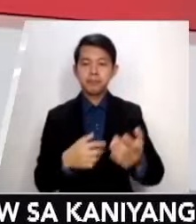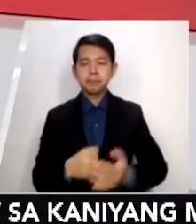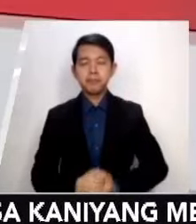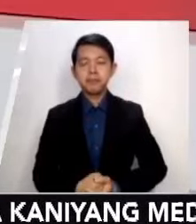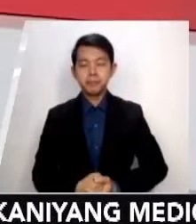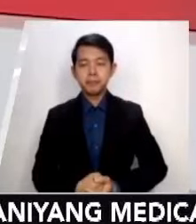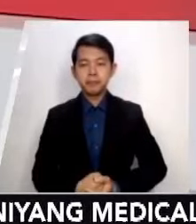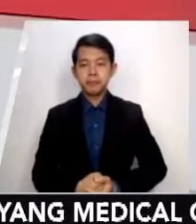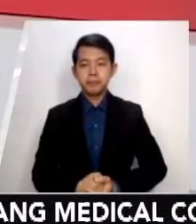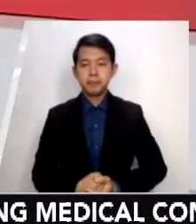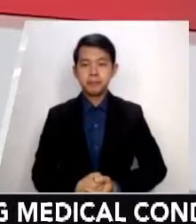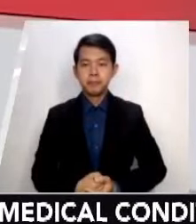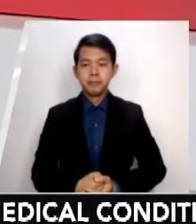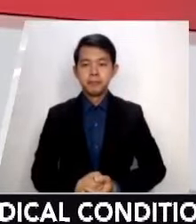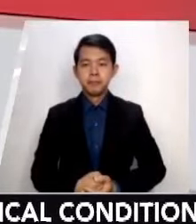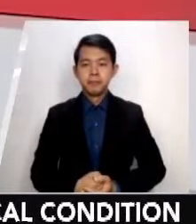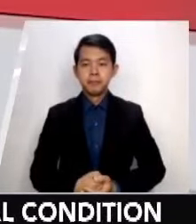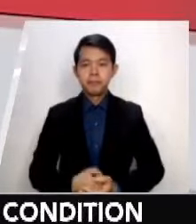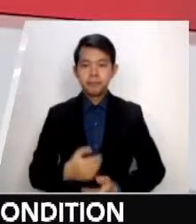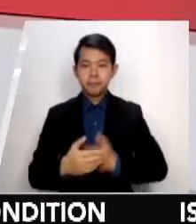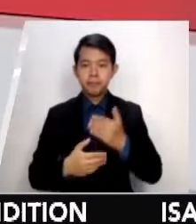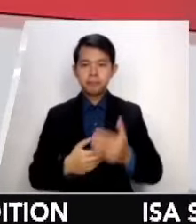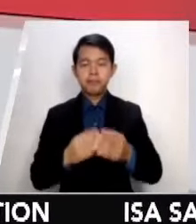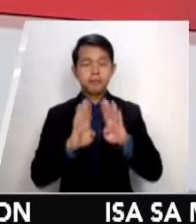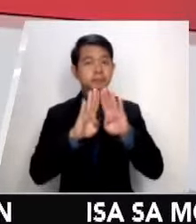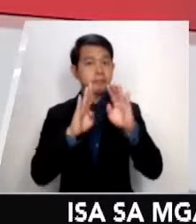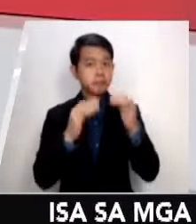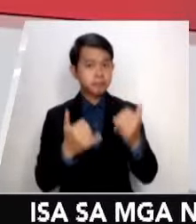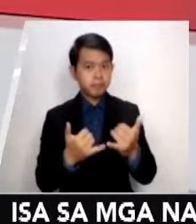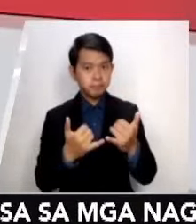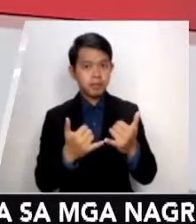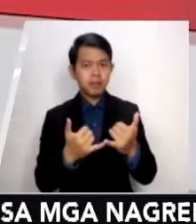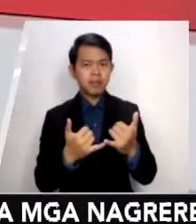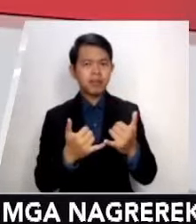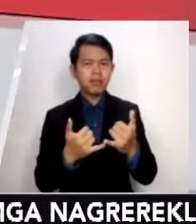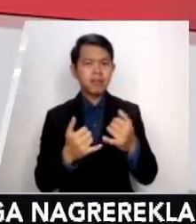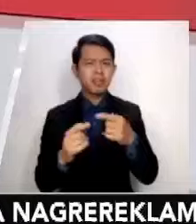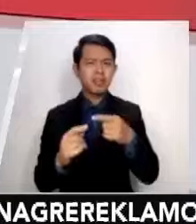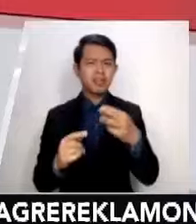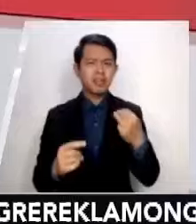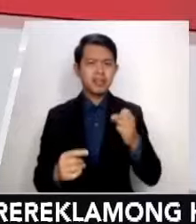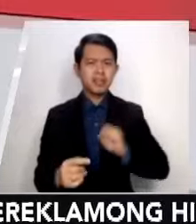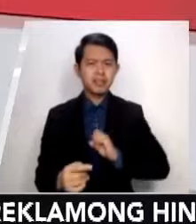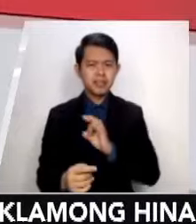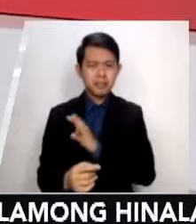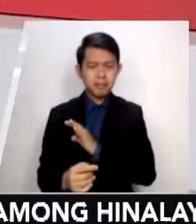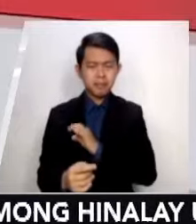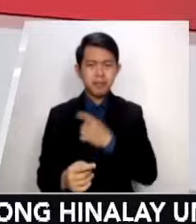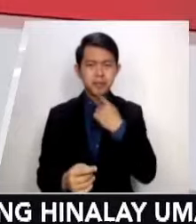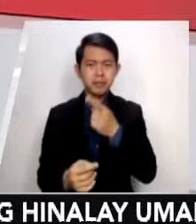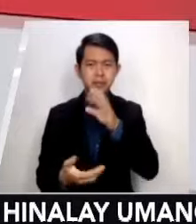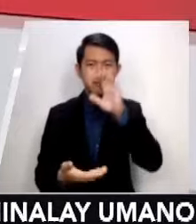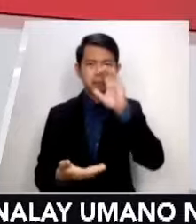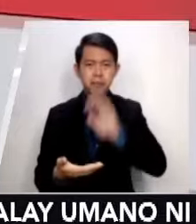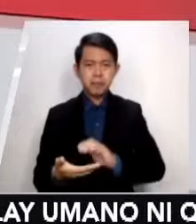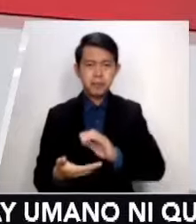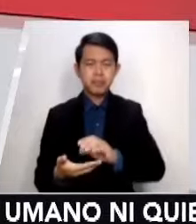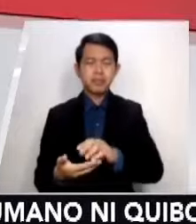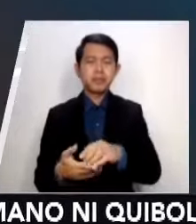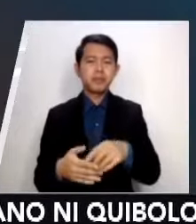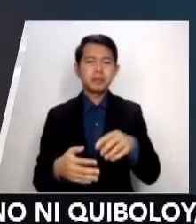Kinaltasan umano ng isang barangay liaison ng ayuda ng isang residente sa AKAP program ng DSWD sa Davao